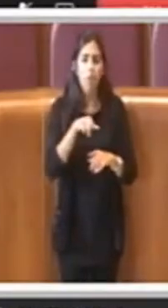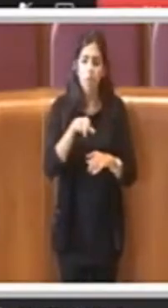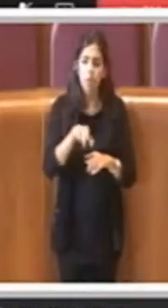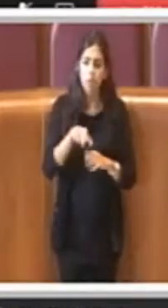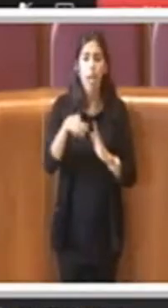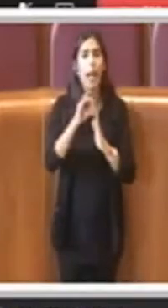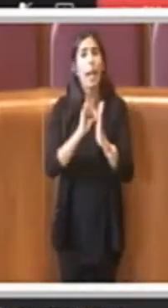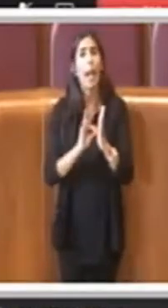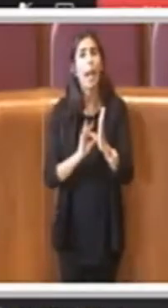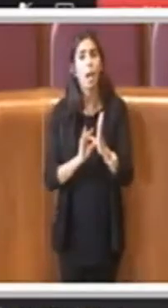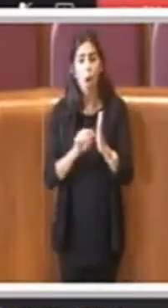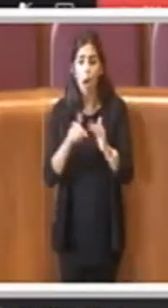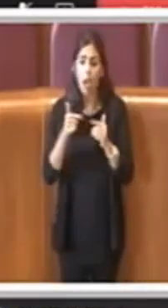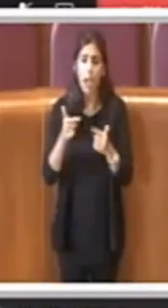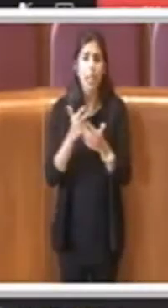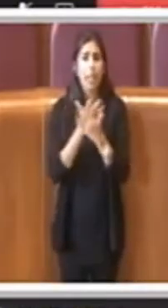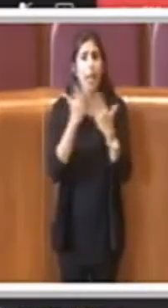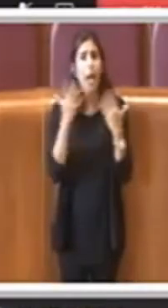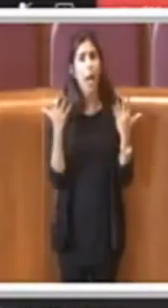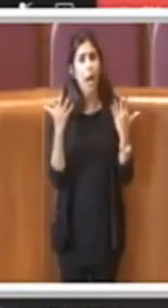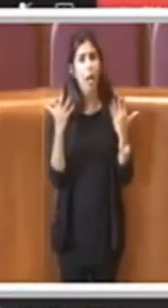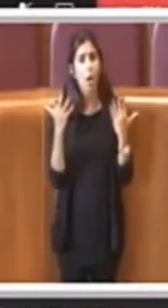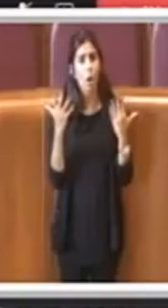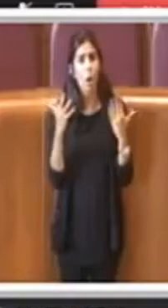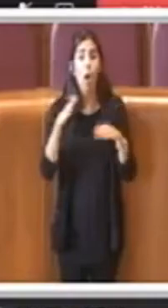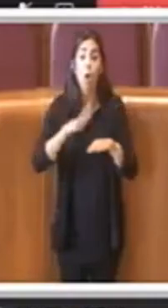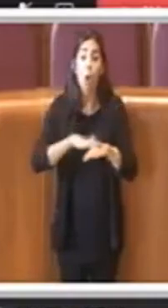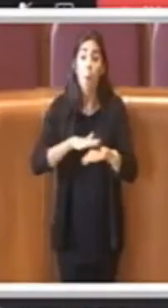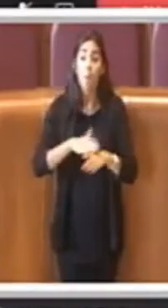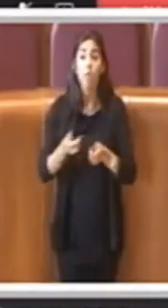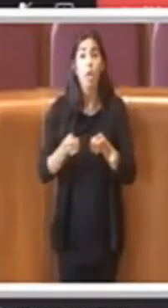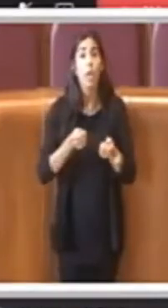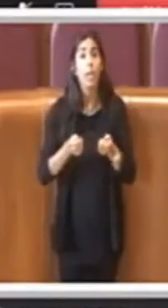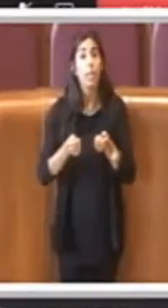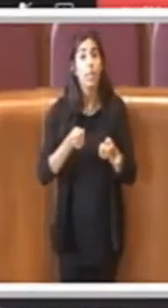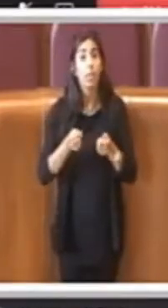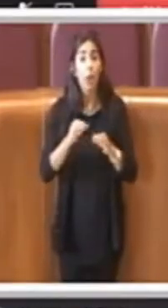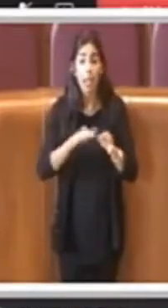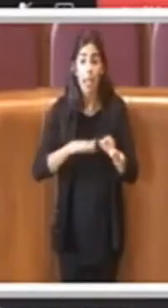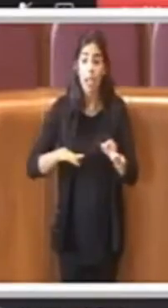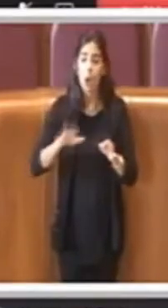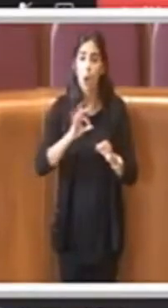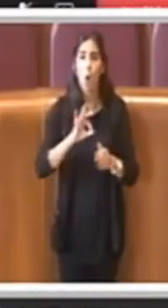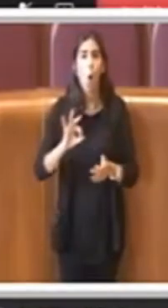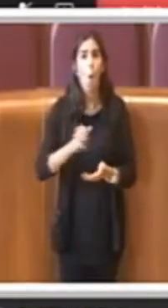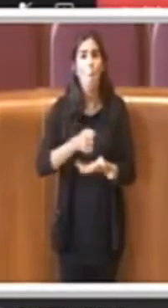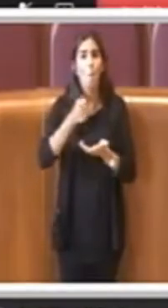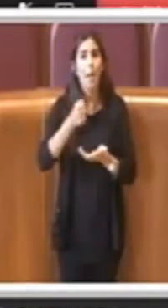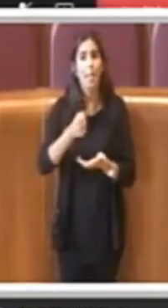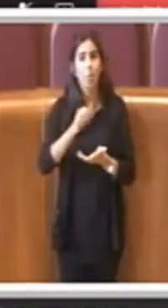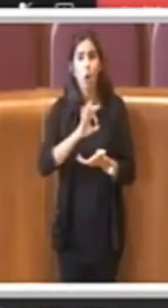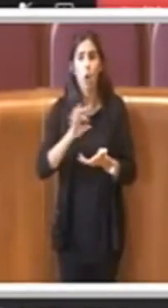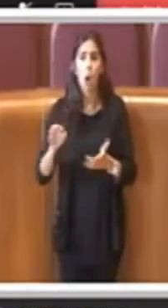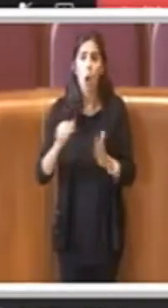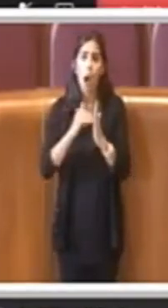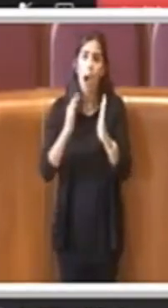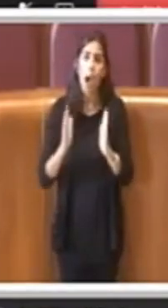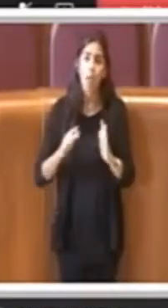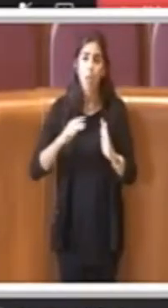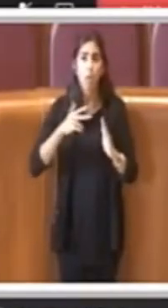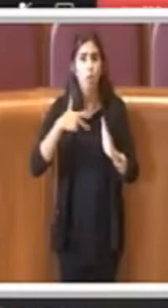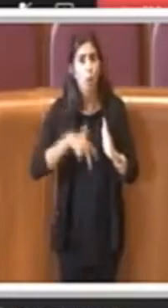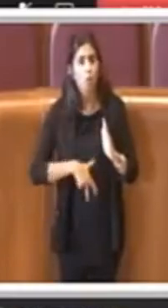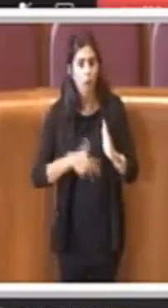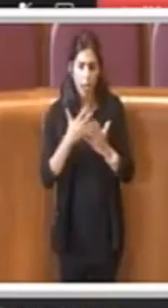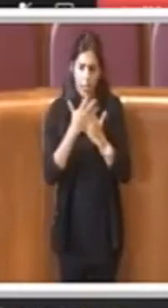e la competenza anche del governo del territorio o comunque del patrimonio o comunque sul tema dell'housing sociale è ovviamente